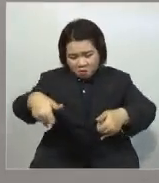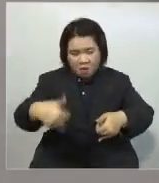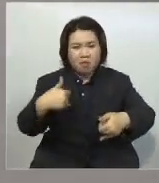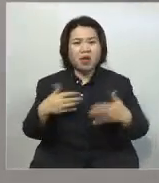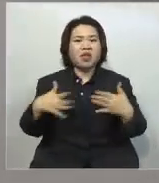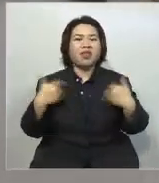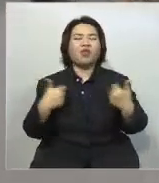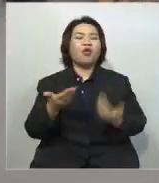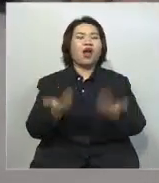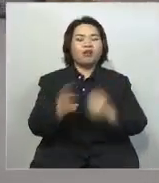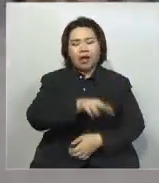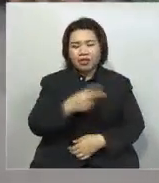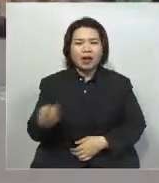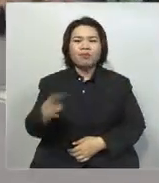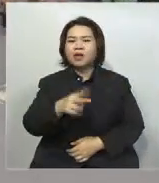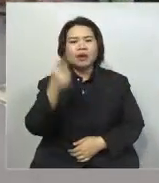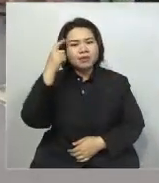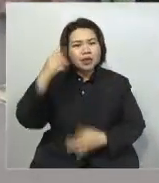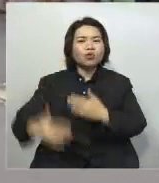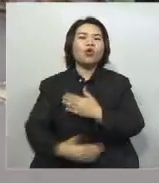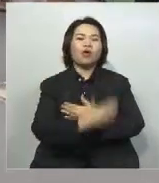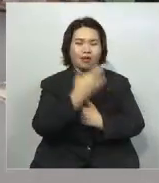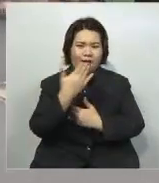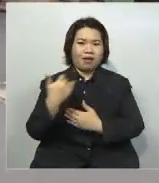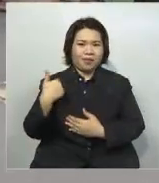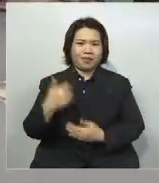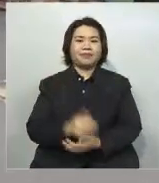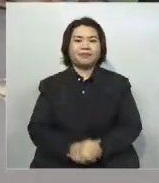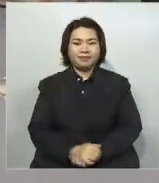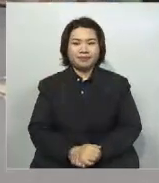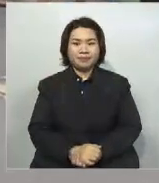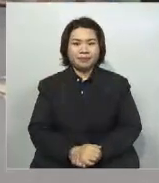สนุกด้วยก็จะสลับสับเปลี่ยนกันไปให้เด็กๆมีโอกาสร่วมกิจกรรมหลากหลายนะคะ